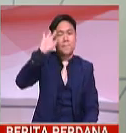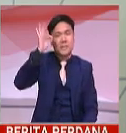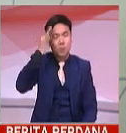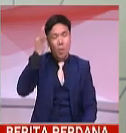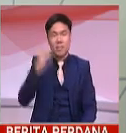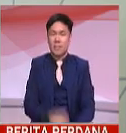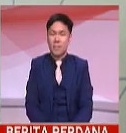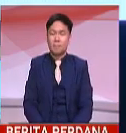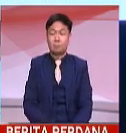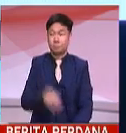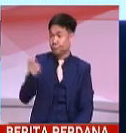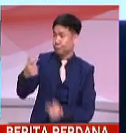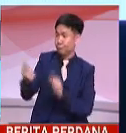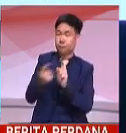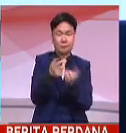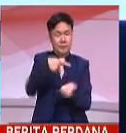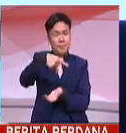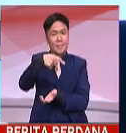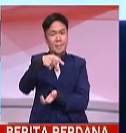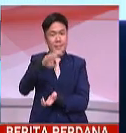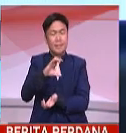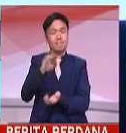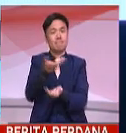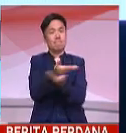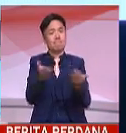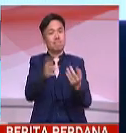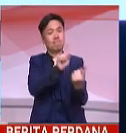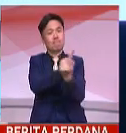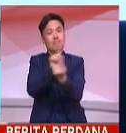Datuk Seri Azmin bercakap kepada media selepas